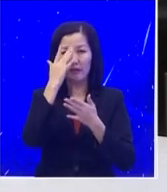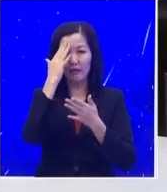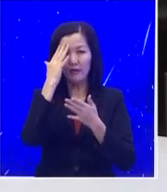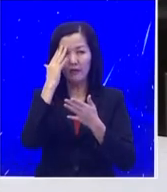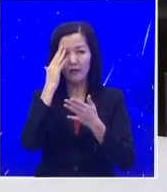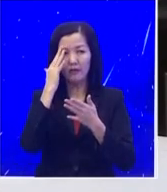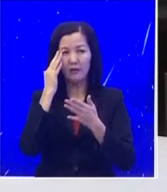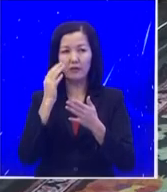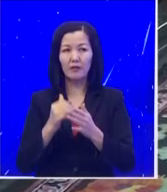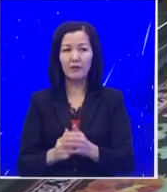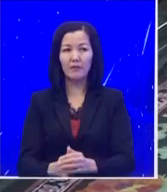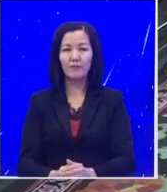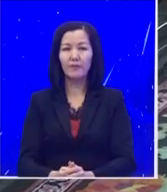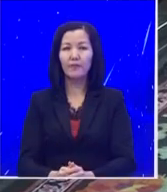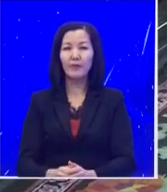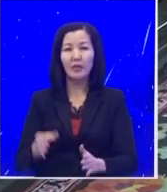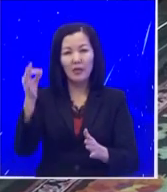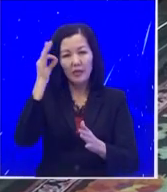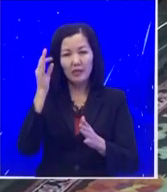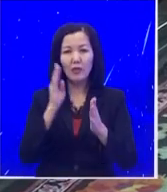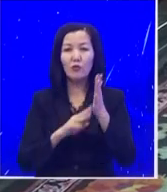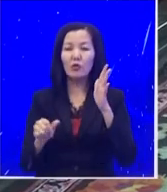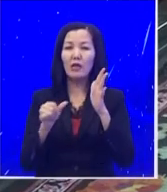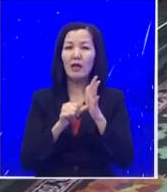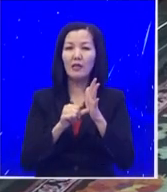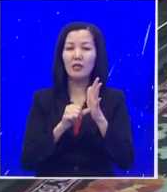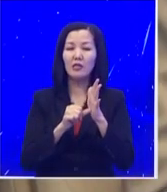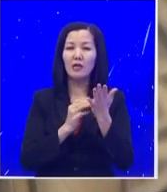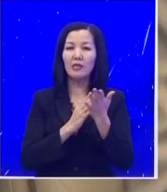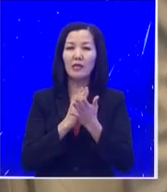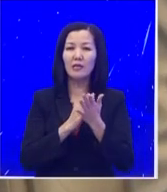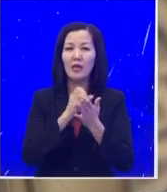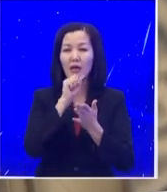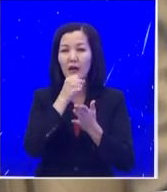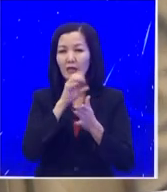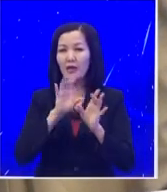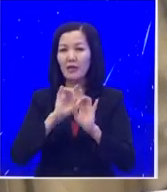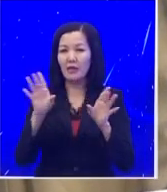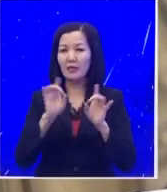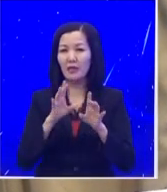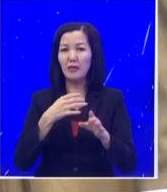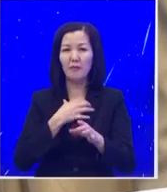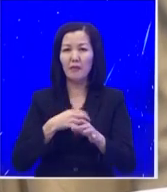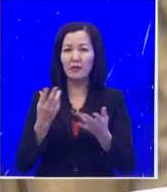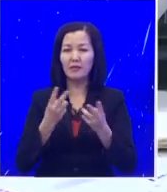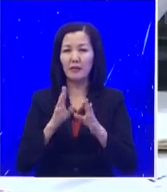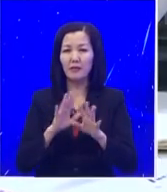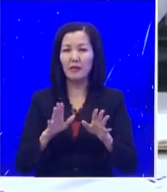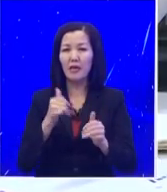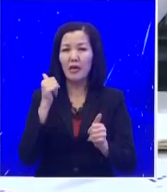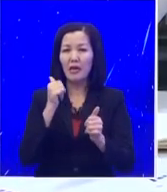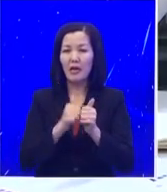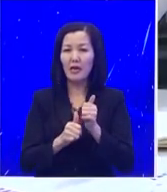бұрын көріп түменен. Дәл осы естелігін 96 жастағы ардагер қанша адам қайтты екен. Жа, онысы маңызды емес. Бастысы әр